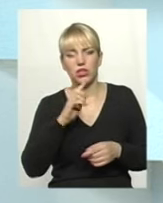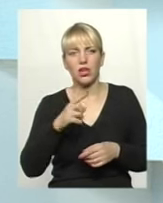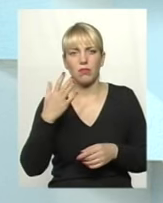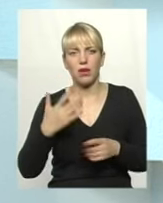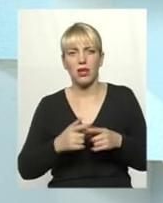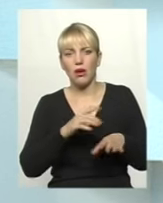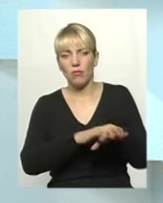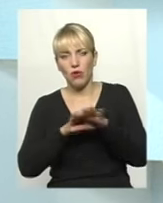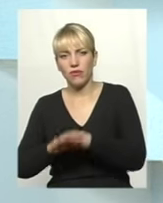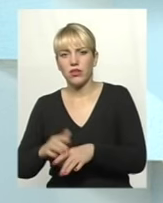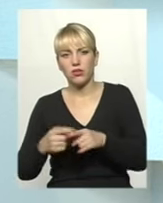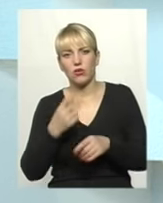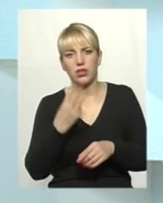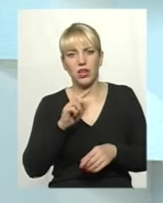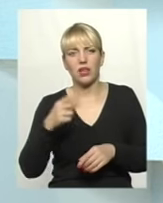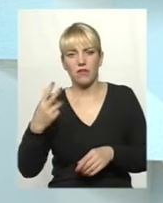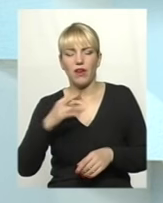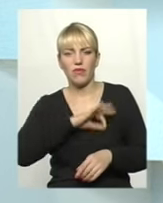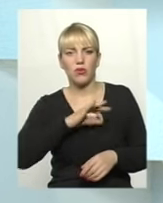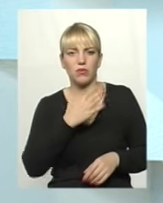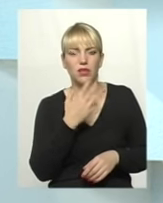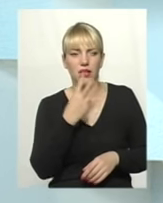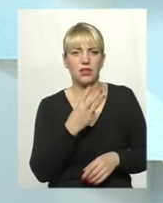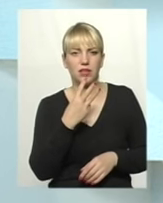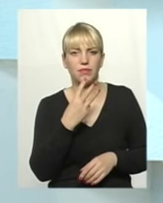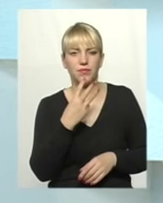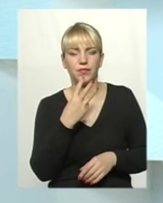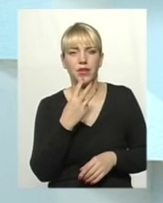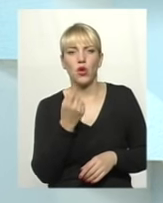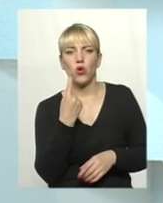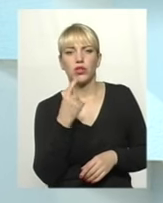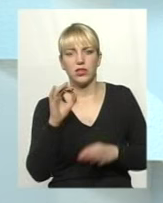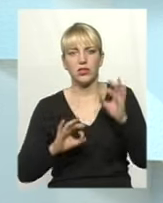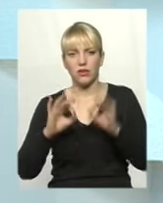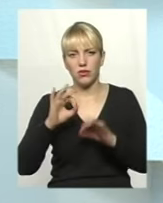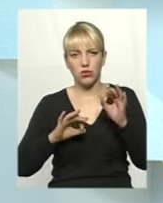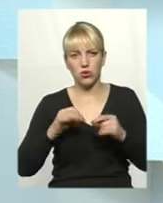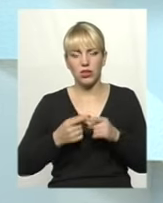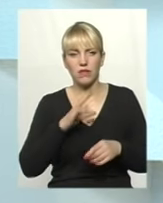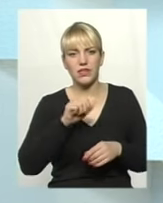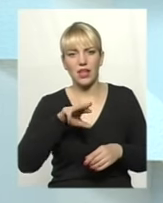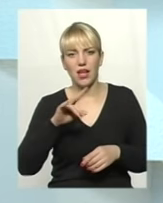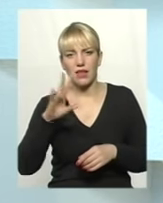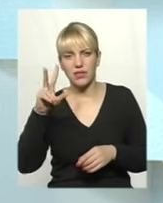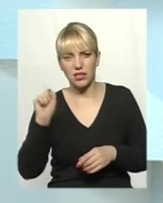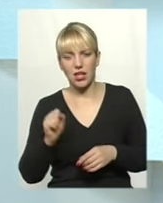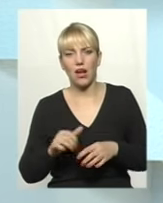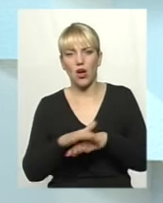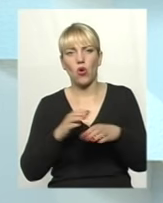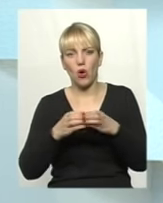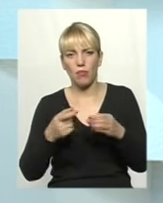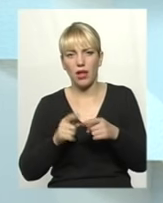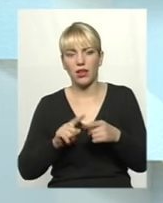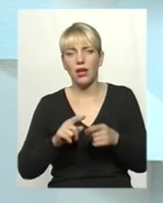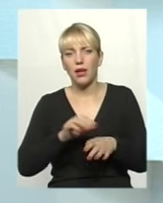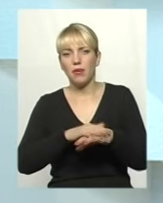3,2 мільйона, використання 351 тисяча або 11%. Сатанівська громада